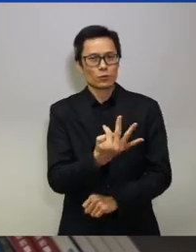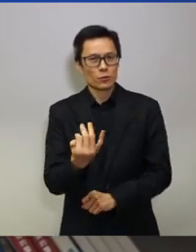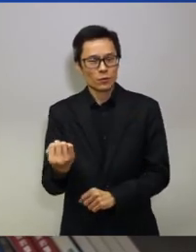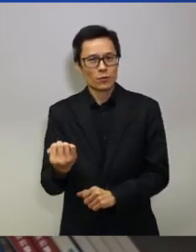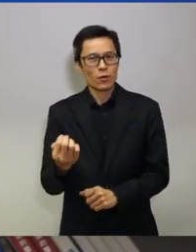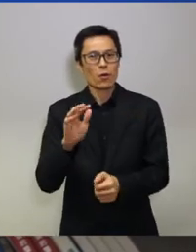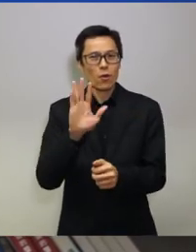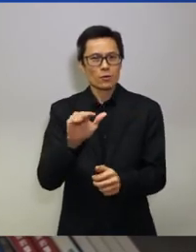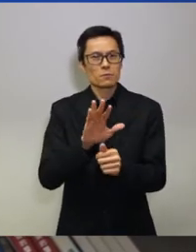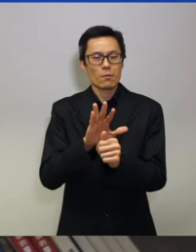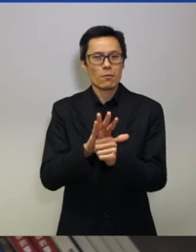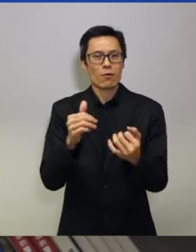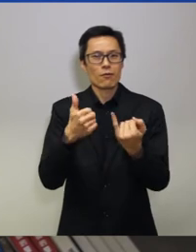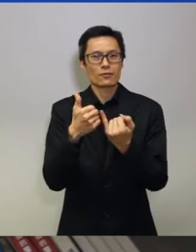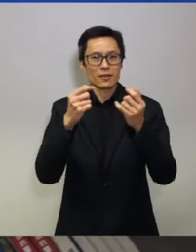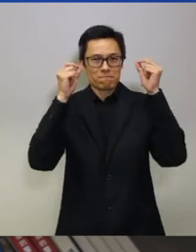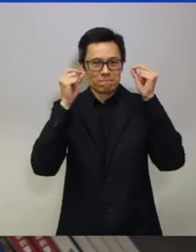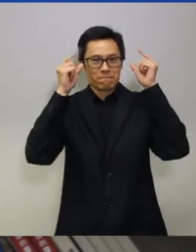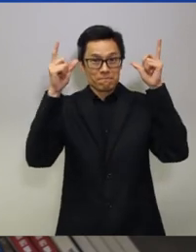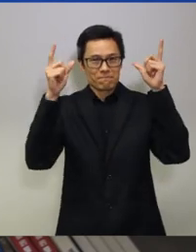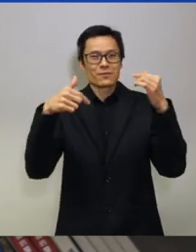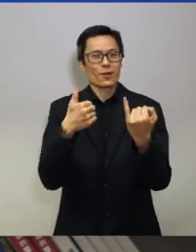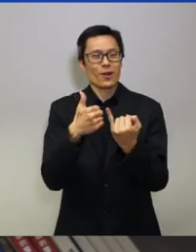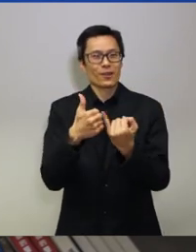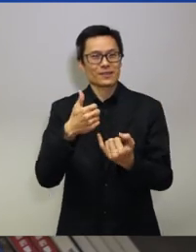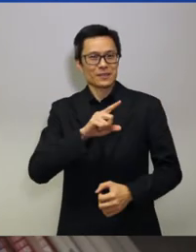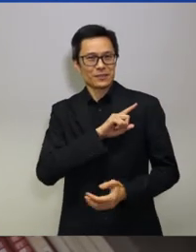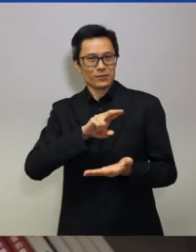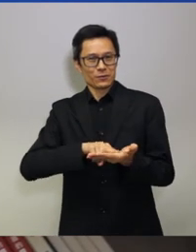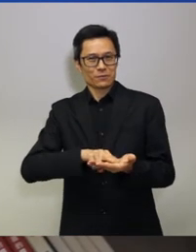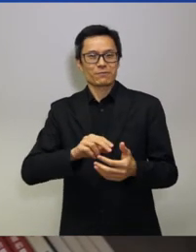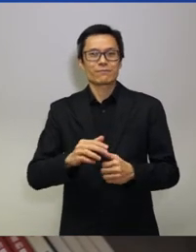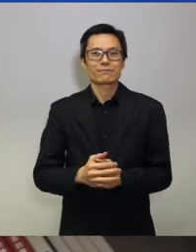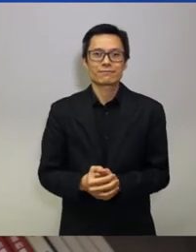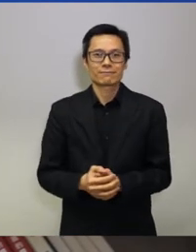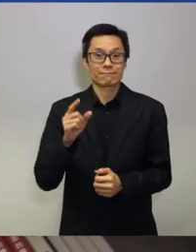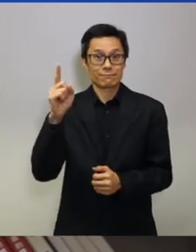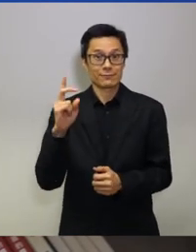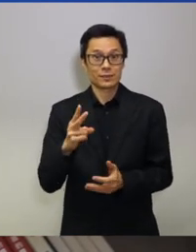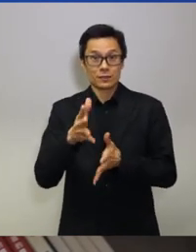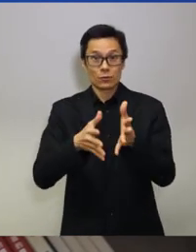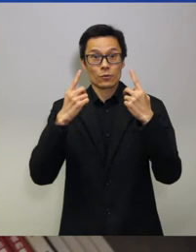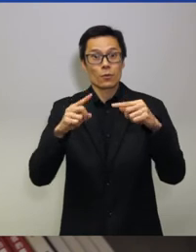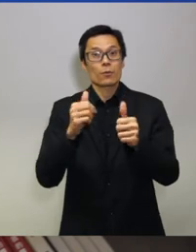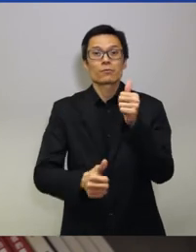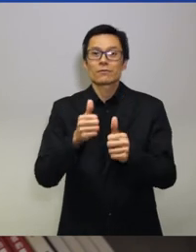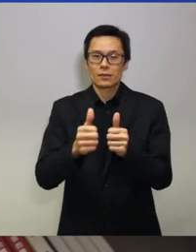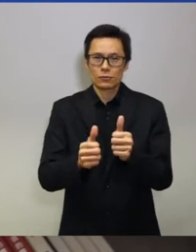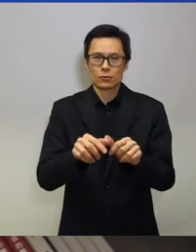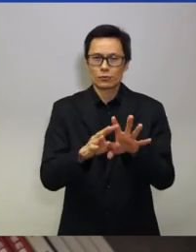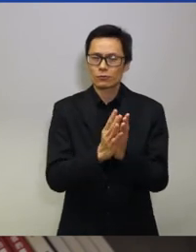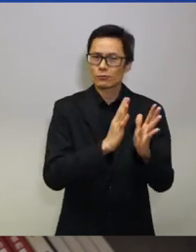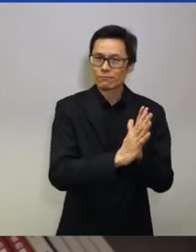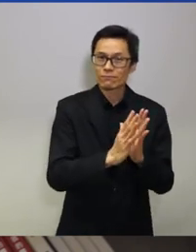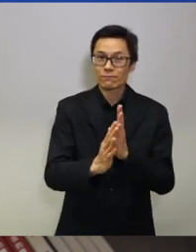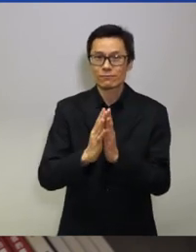以豐富到學生的知識，同埋可以增加學生的自信的。而在這2屆的手語歌比賽裡面，每一隊的參賽隊伍